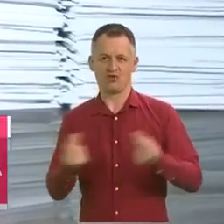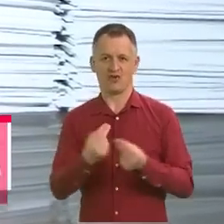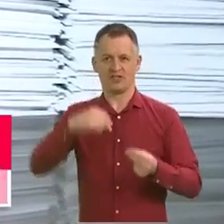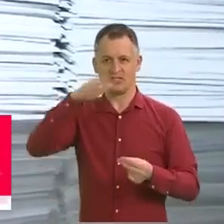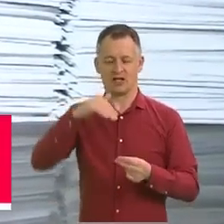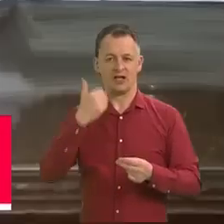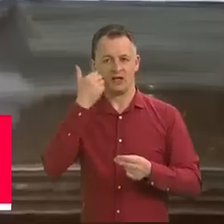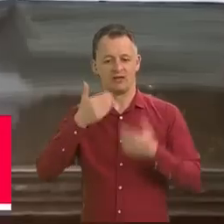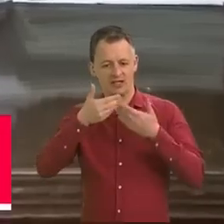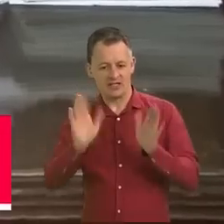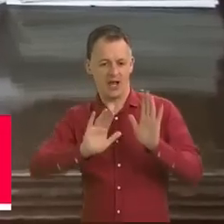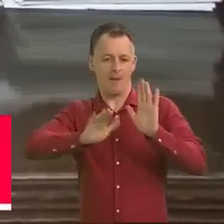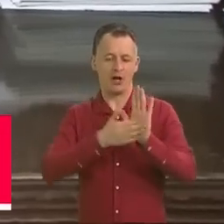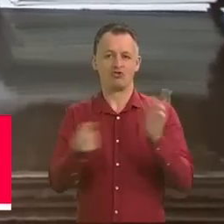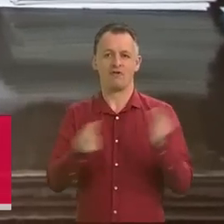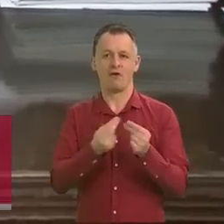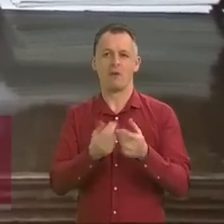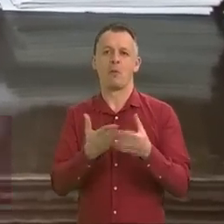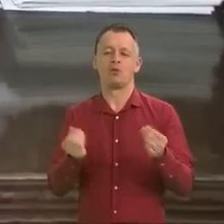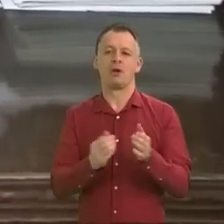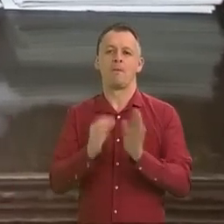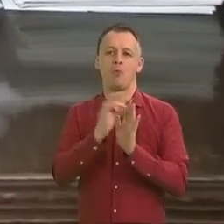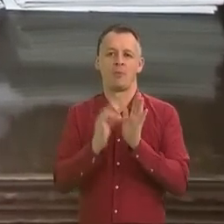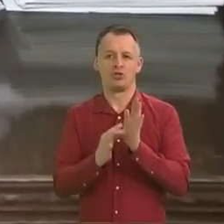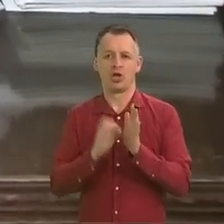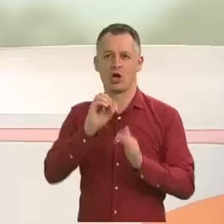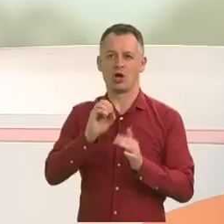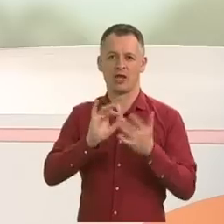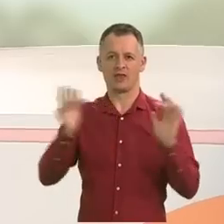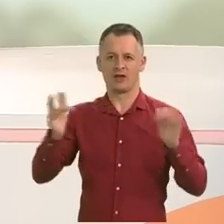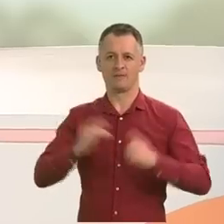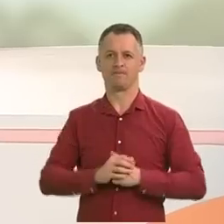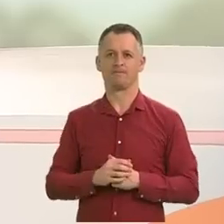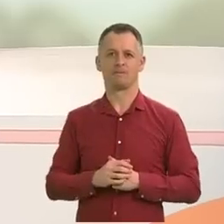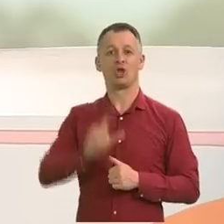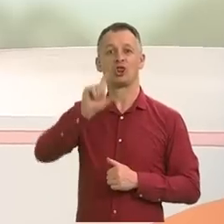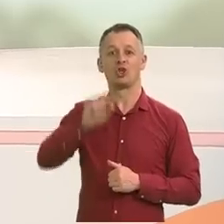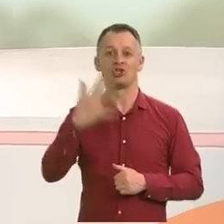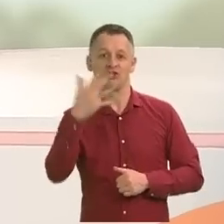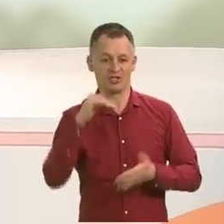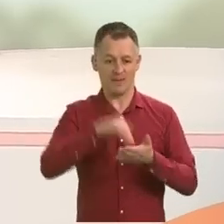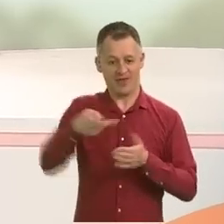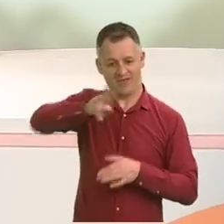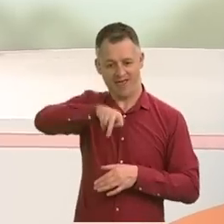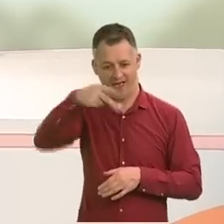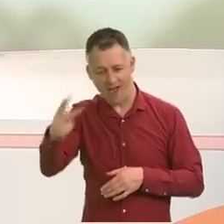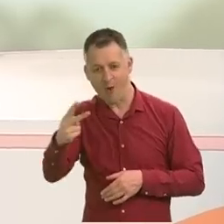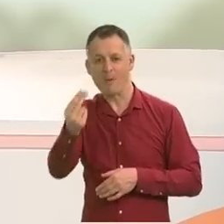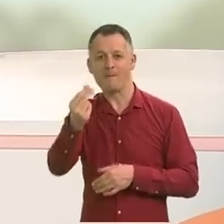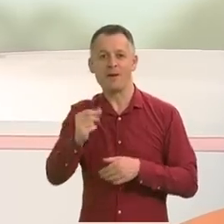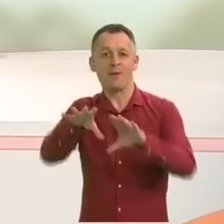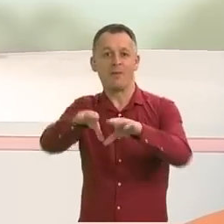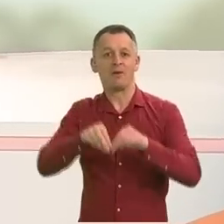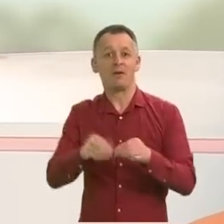funcționează aplicația, au fost câteva sute de pomenice online. 25.000 de euro este